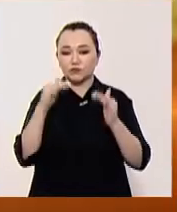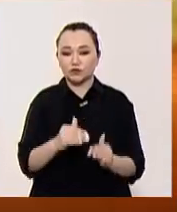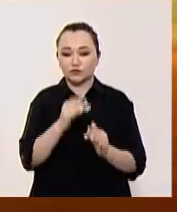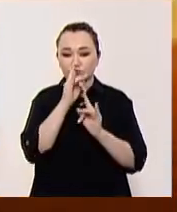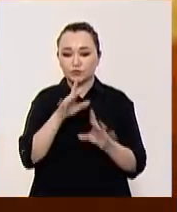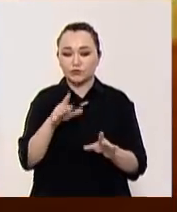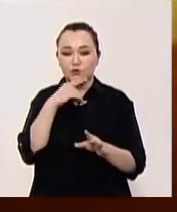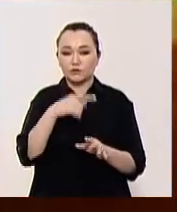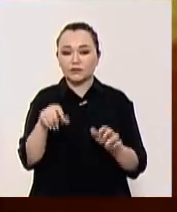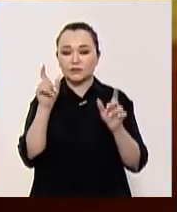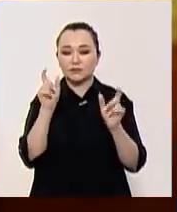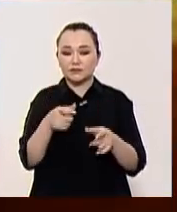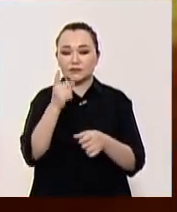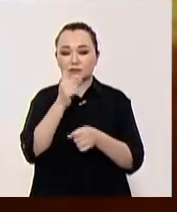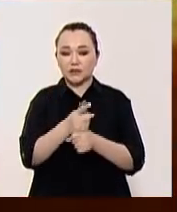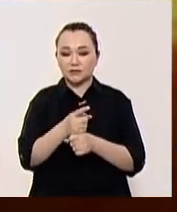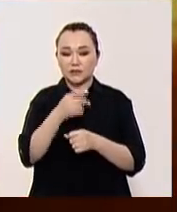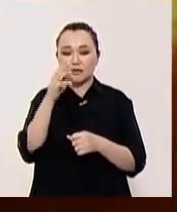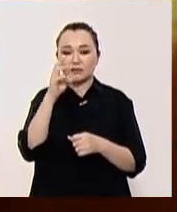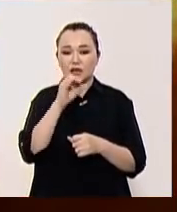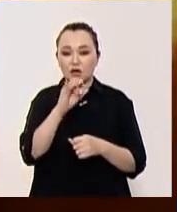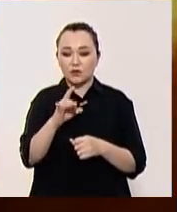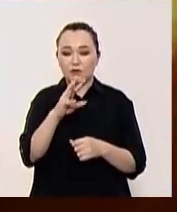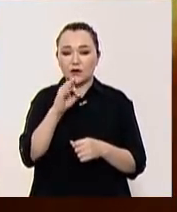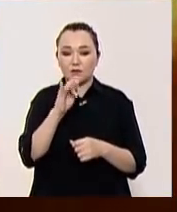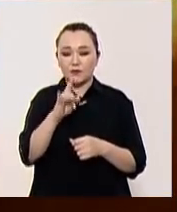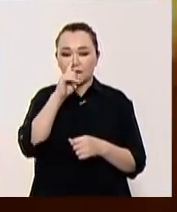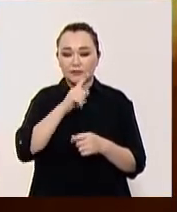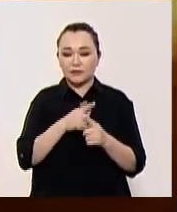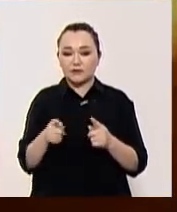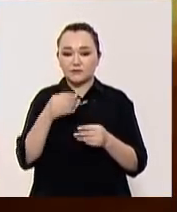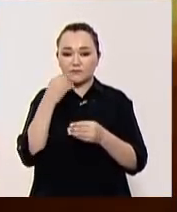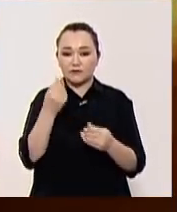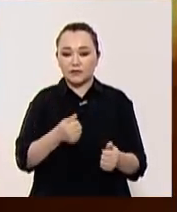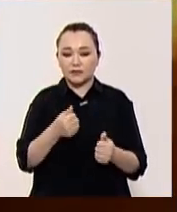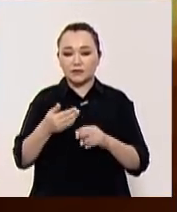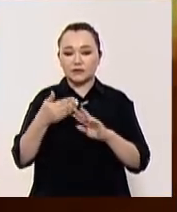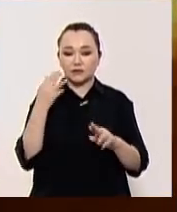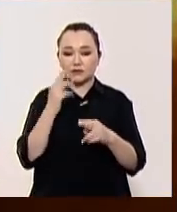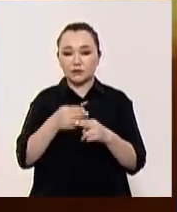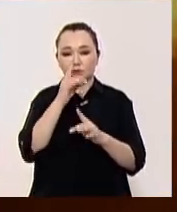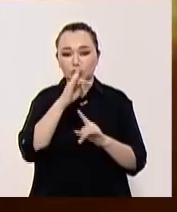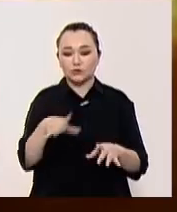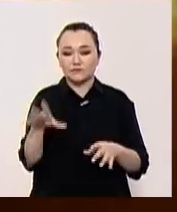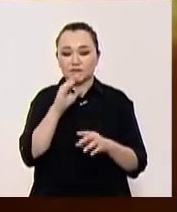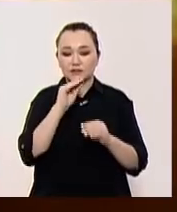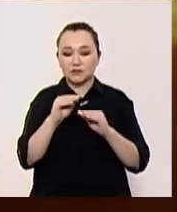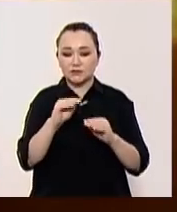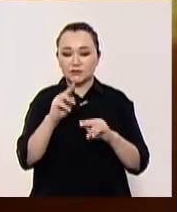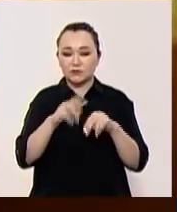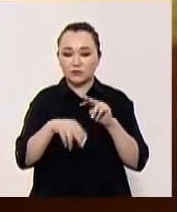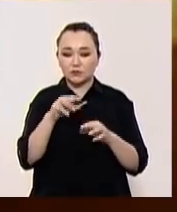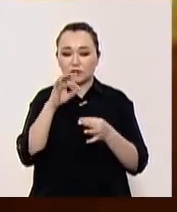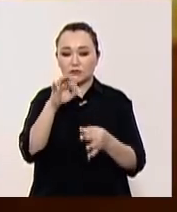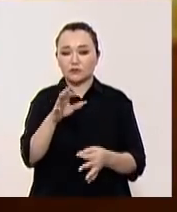салынған санкция Қазақстанға сәуір, мамыр айында әсер етіп, оның алдын алмаса тұрғын үйлердің құрылысы тұралап қалуы